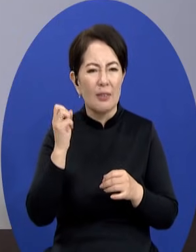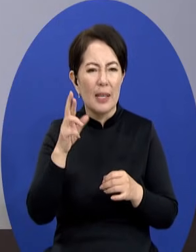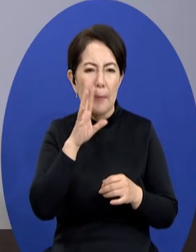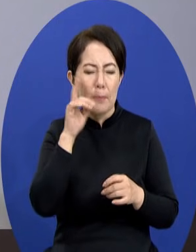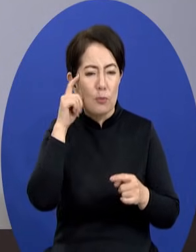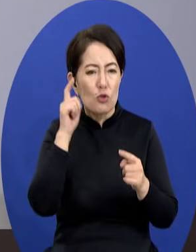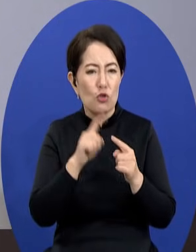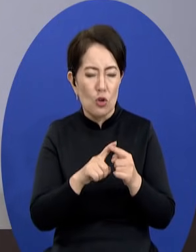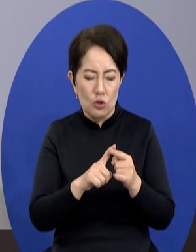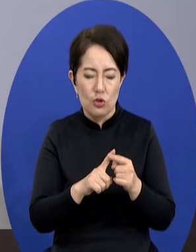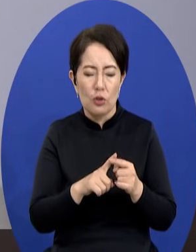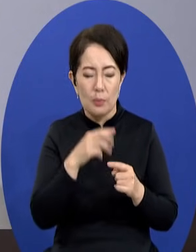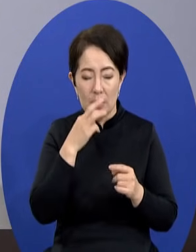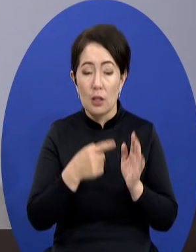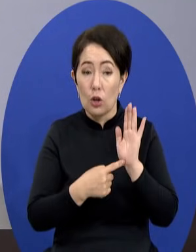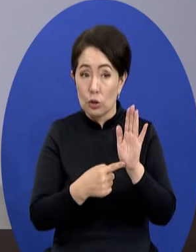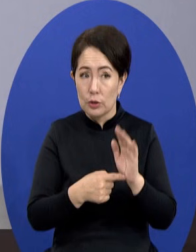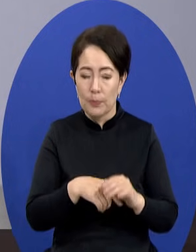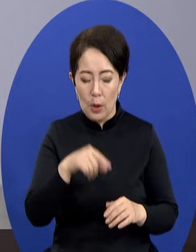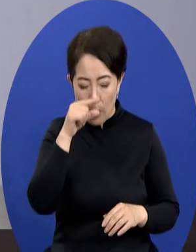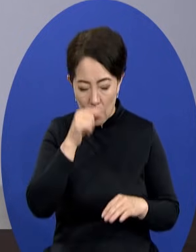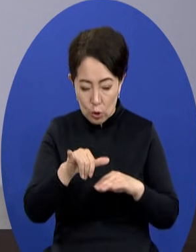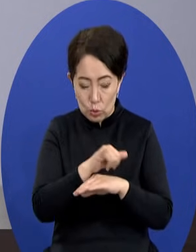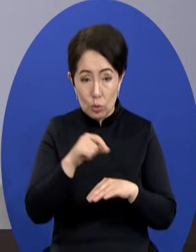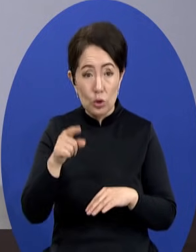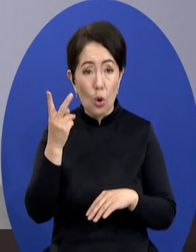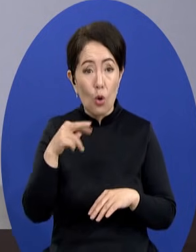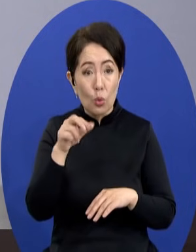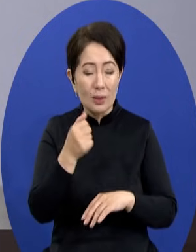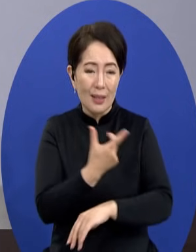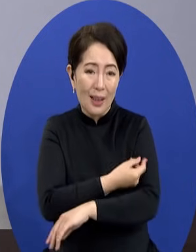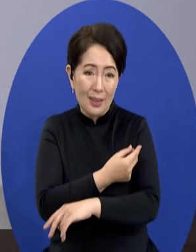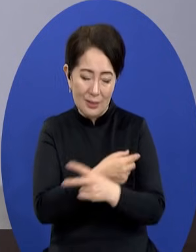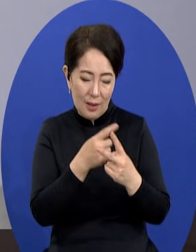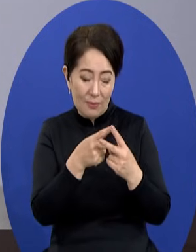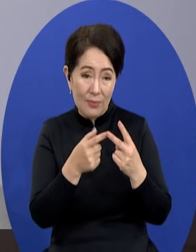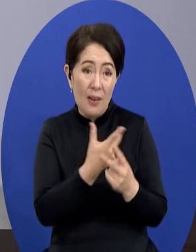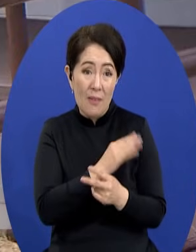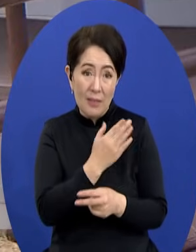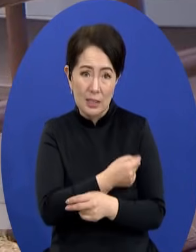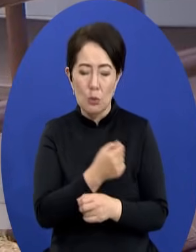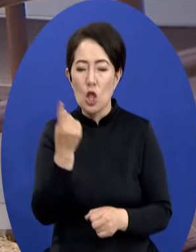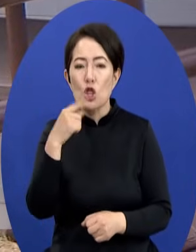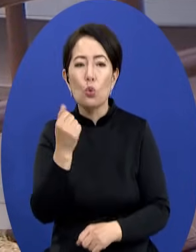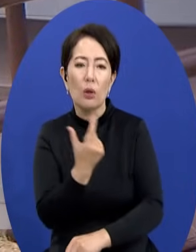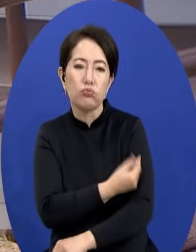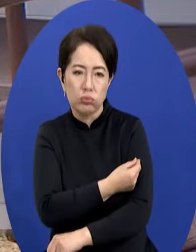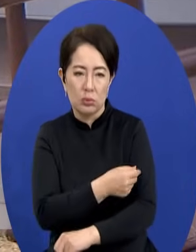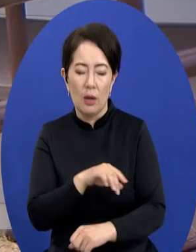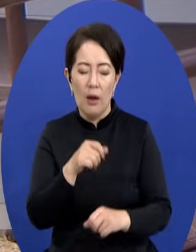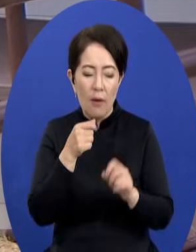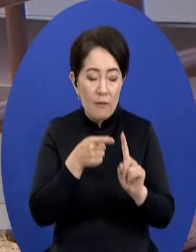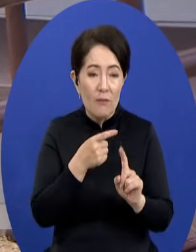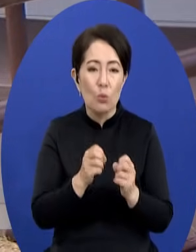агентлагийн мэдээлэлд мөн төрджээ. Оросын холбооны улсад 2 удаагийн тарилттай вакцинаас гадна 1 удаа тарих зориулалттай вакцин